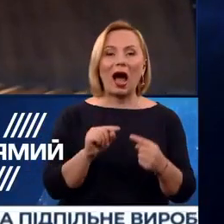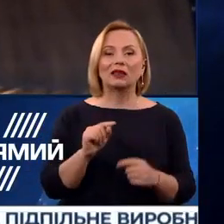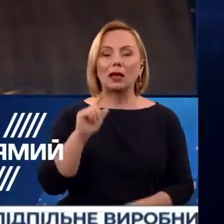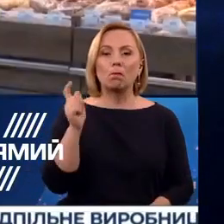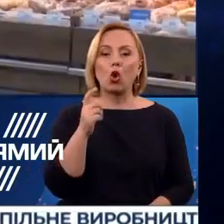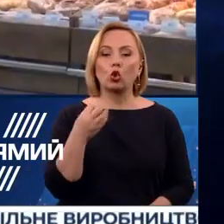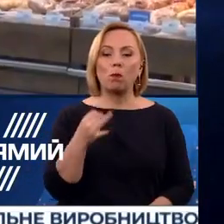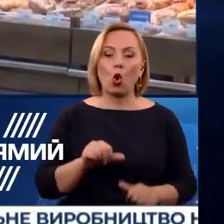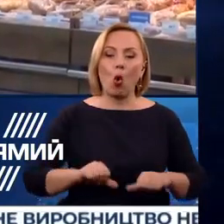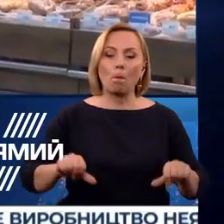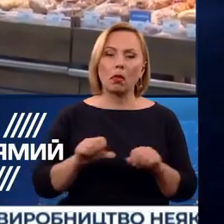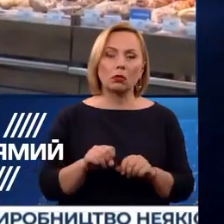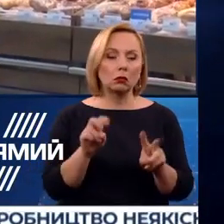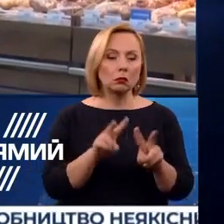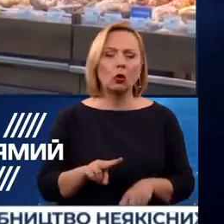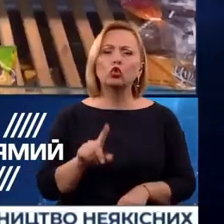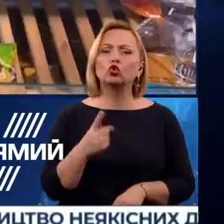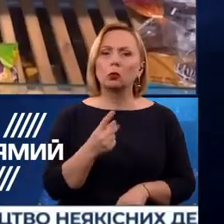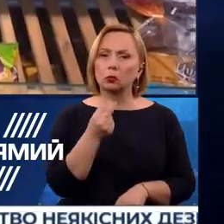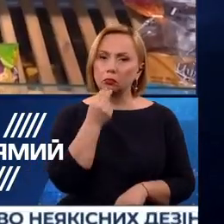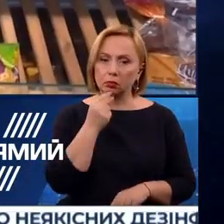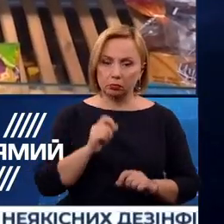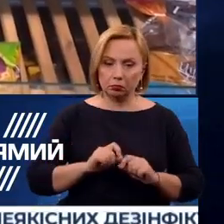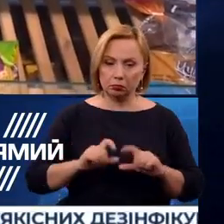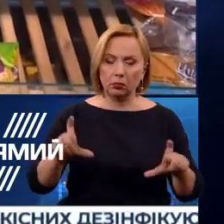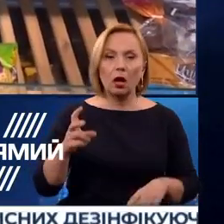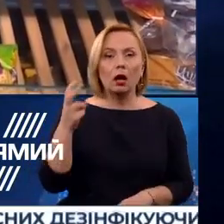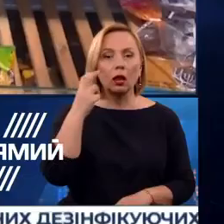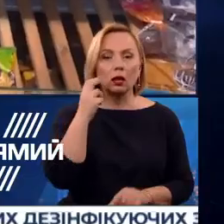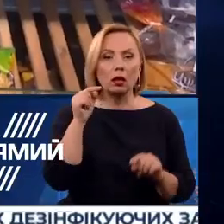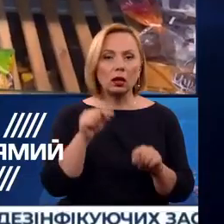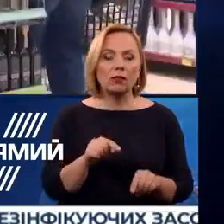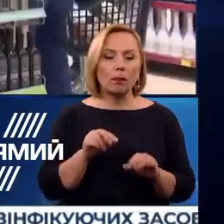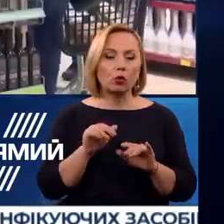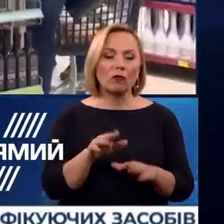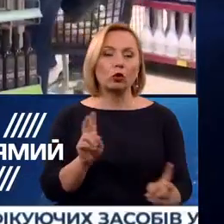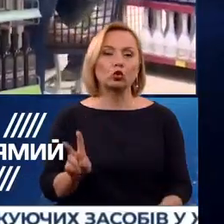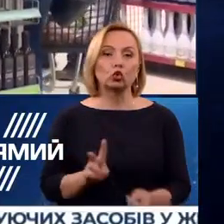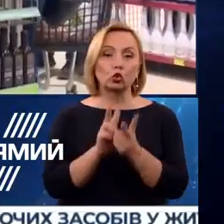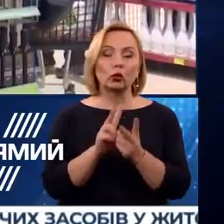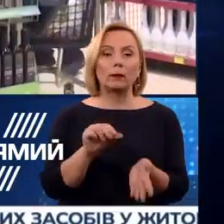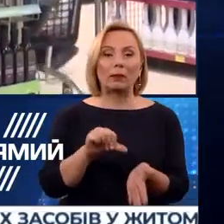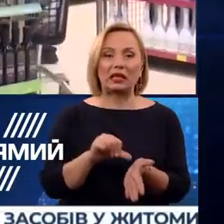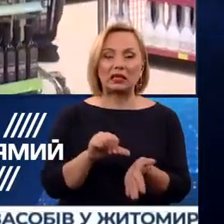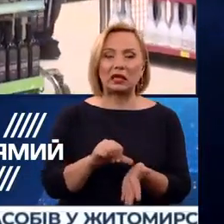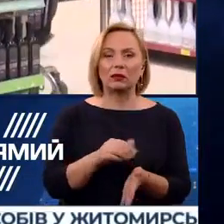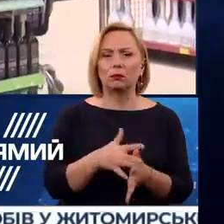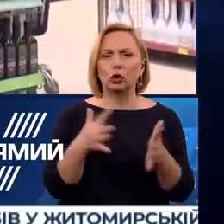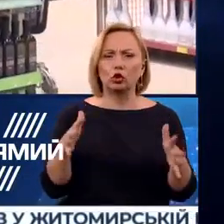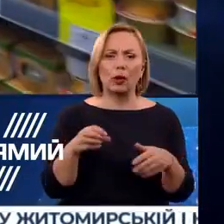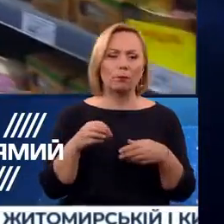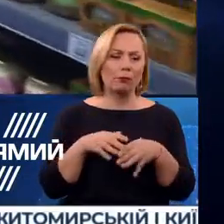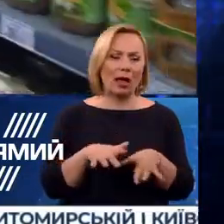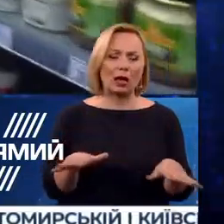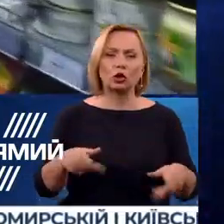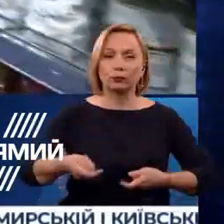продукти харчування в Україні. Київське обласне відділення антимонопольного комітету провело зустріч із представниками найбільших мереж супермаркетів